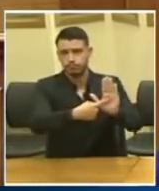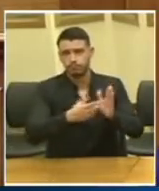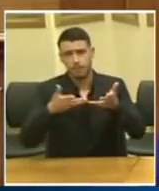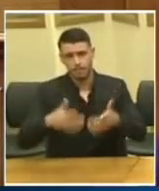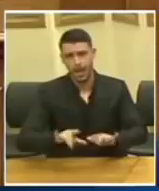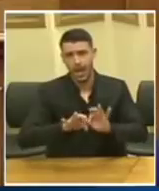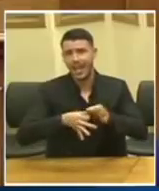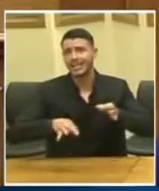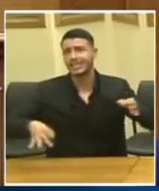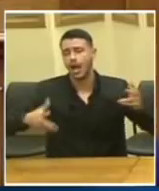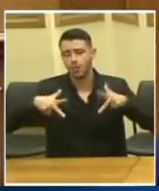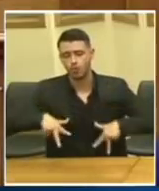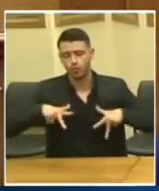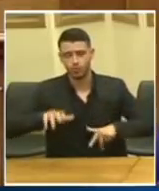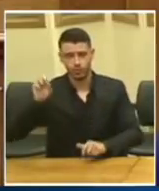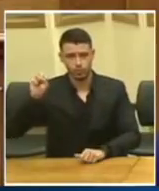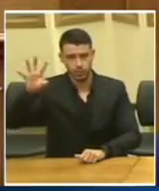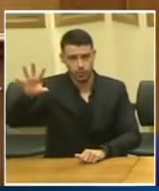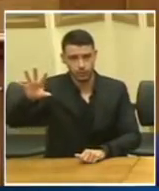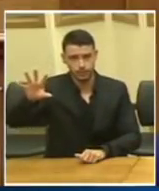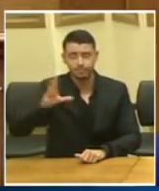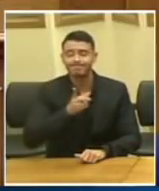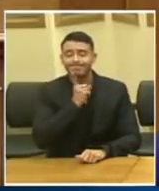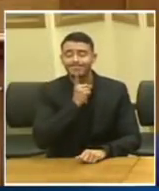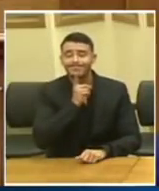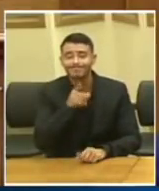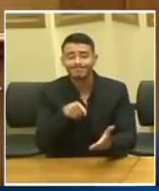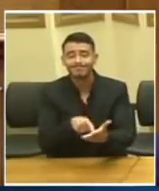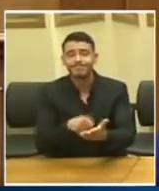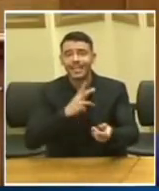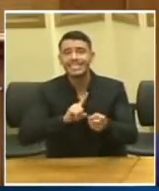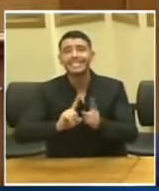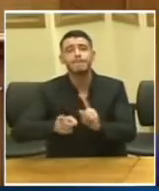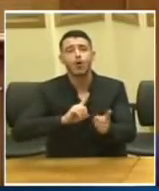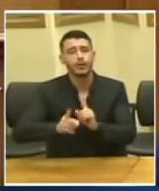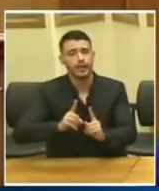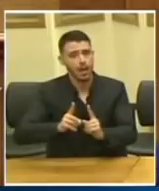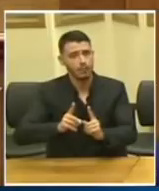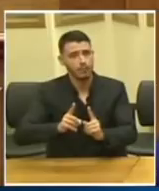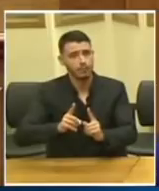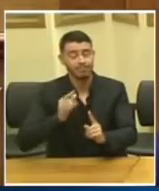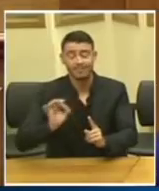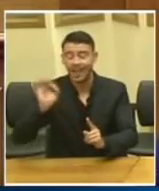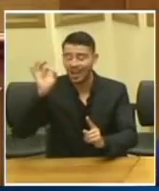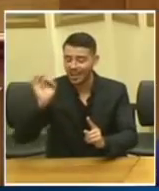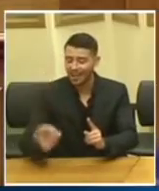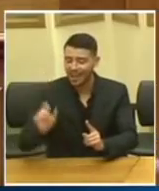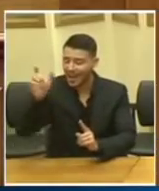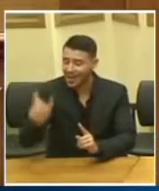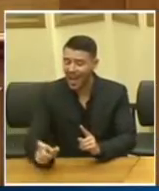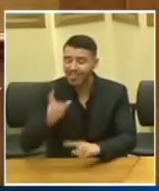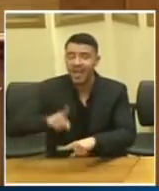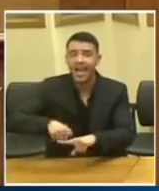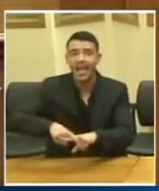Υπουργός των Εξωτερικών. Είναι μια συμφωνία που κάθε Έλληνας Πρωθυπουργός, ομολογώ, από το 1995 και